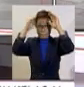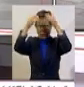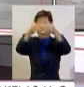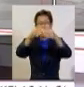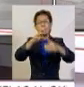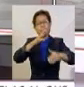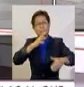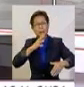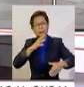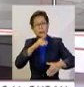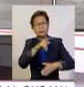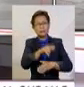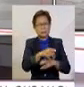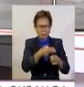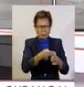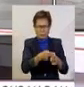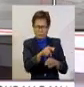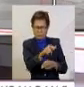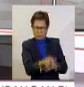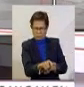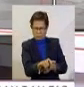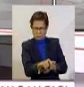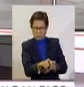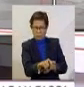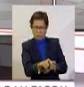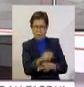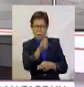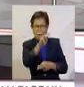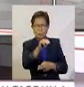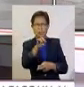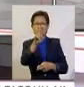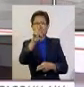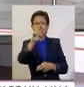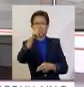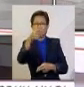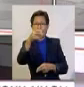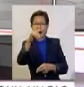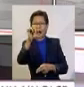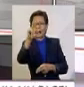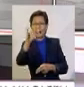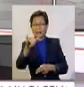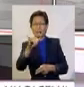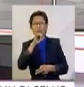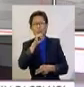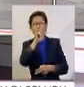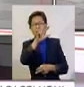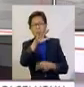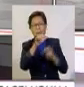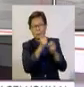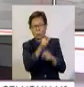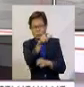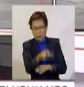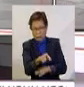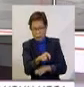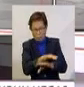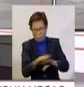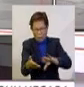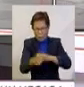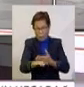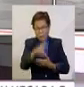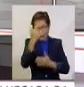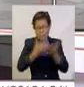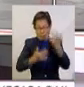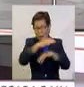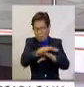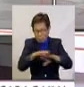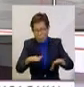Zakaria Ahmad berkata, identiti mangsa disahkan sebagai M. Suhairi A. Wahab, 35 tahun. Mangsa bukan mati akibat